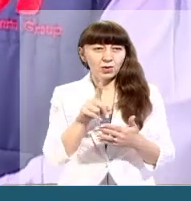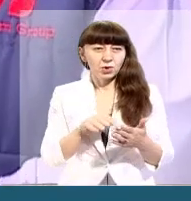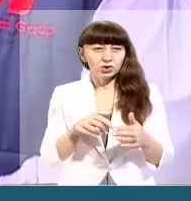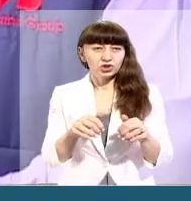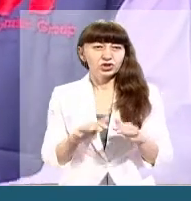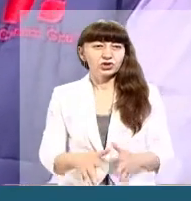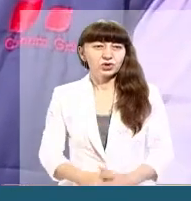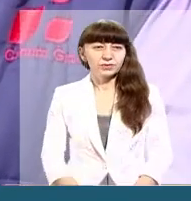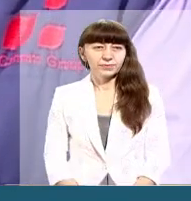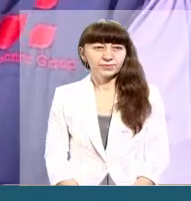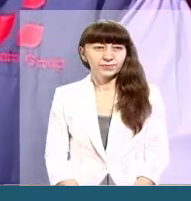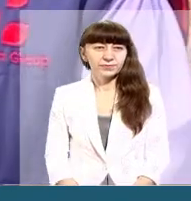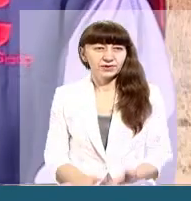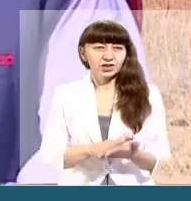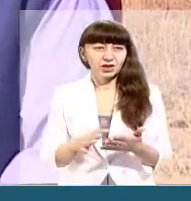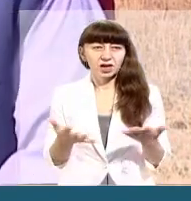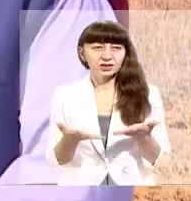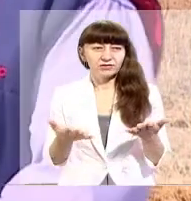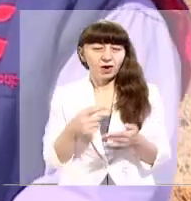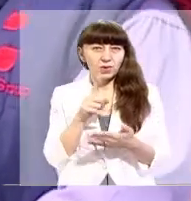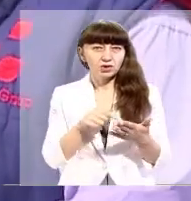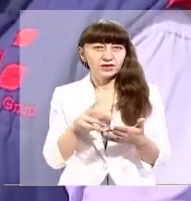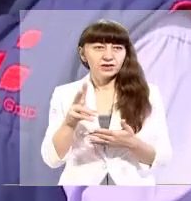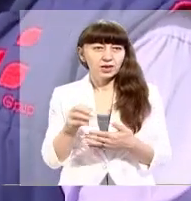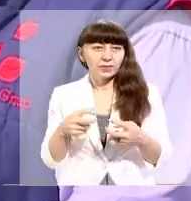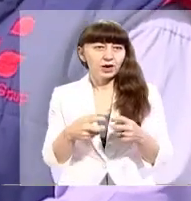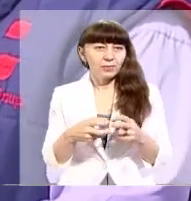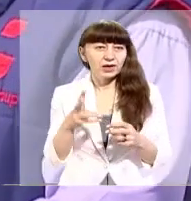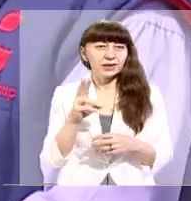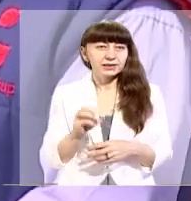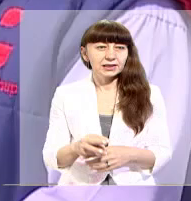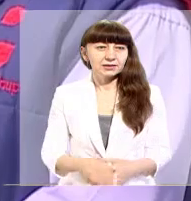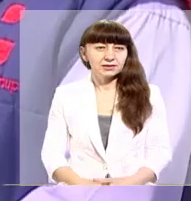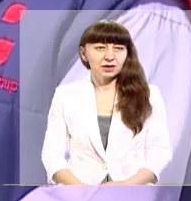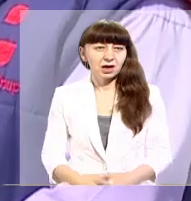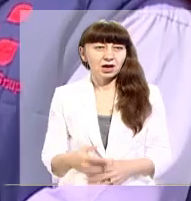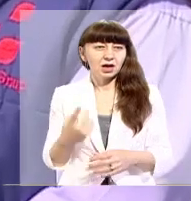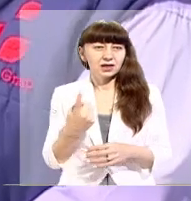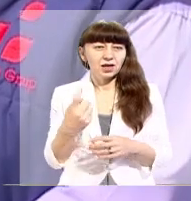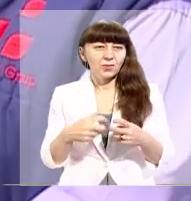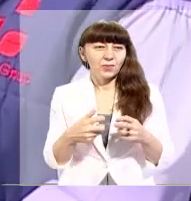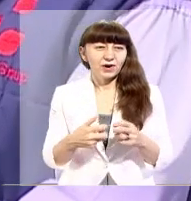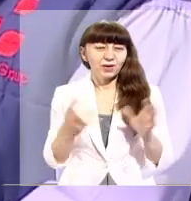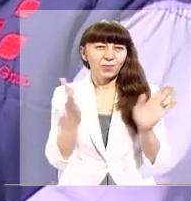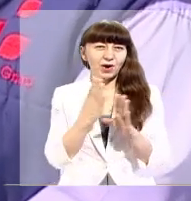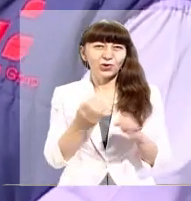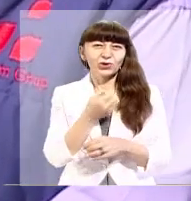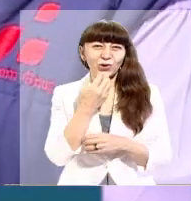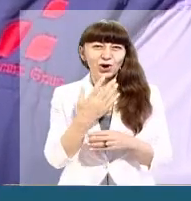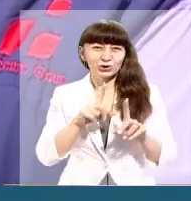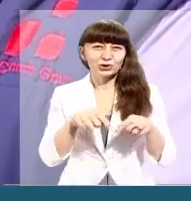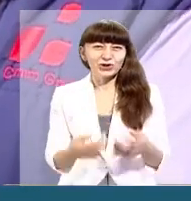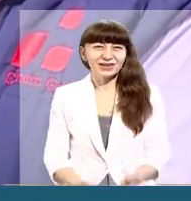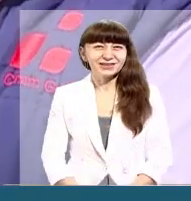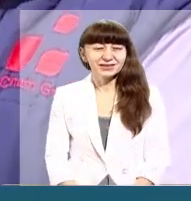вопрос решен. Все, никаких вопросов нету, никаких проблем нету. Единственная проблема – погоды нам пожелайте.